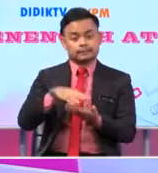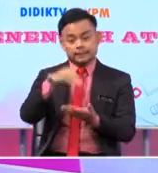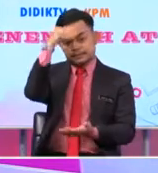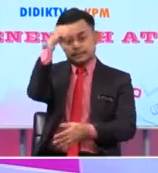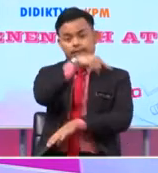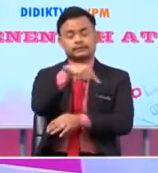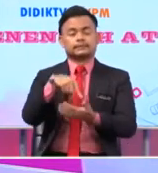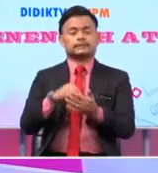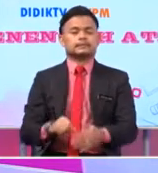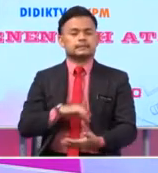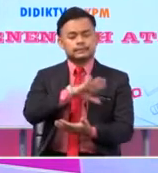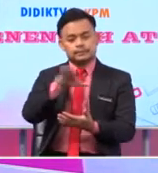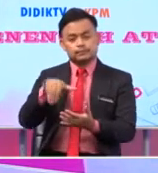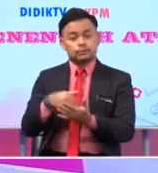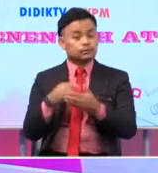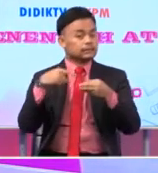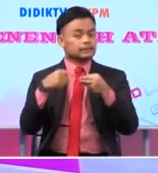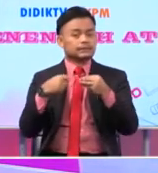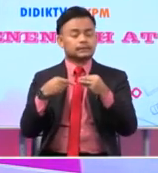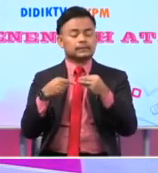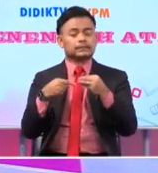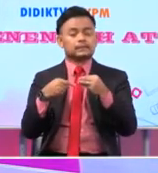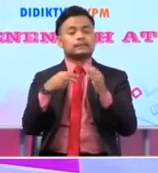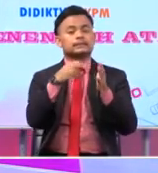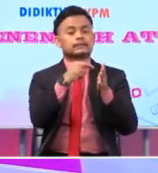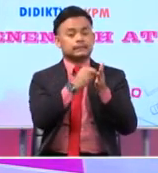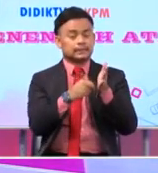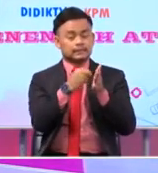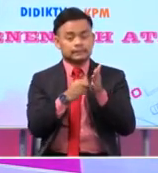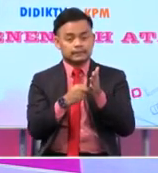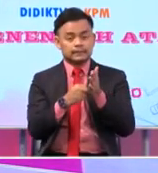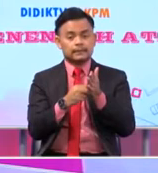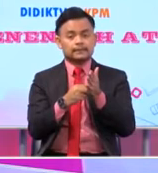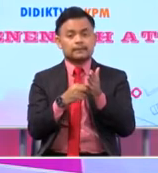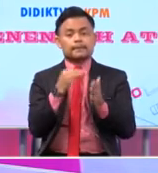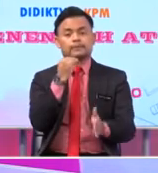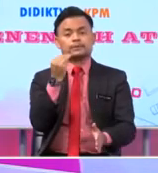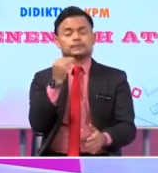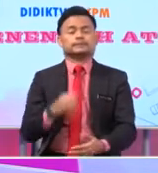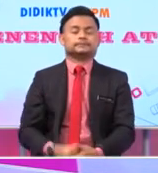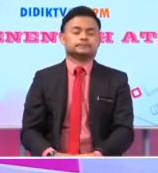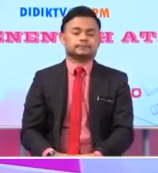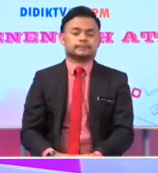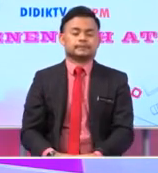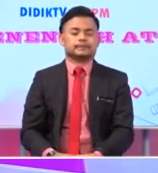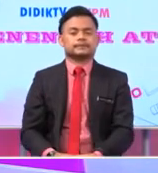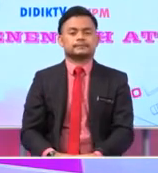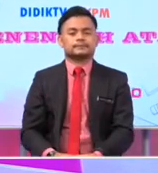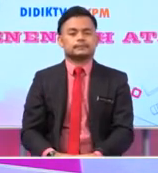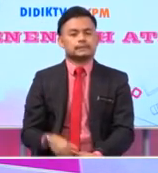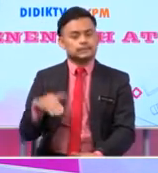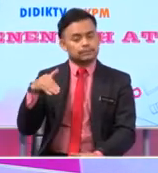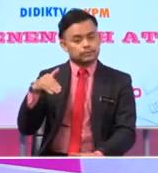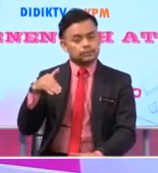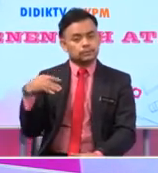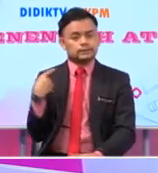nilai-nilai murni Karena itulah yang seharusnya ada dalam diri kita tetapi sekali apabila kita belajar mata pelajaran Pendidikan ini tapi sebelum